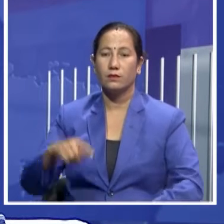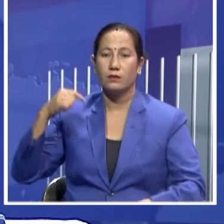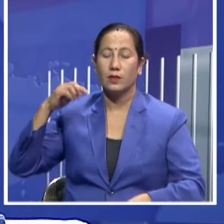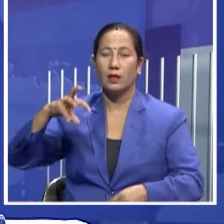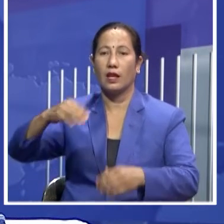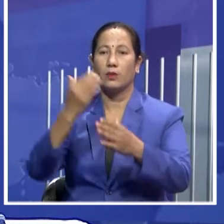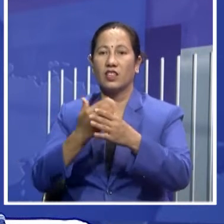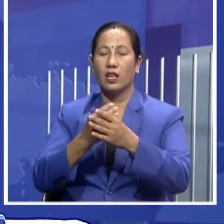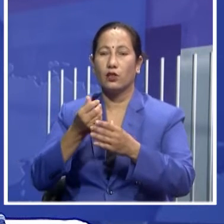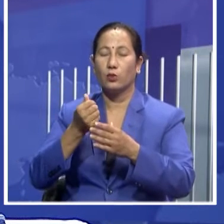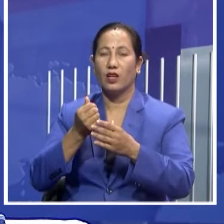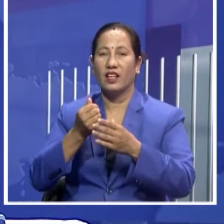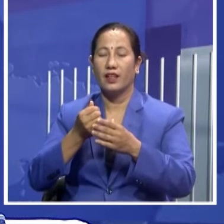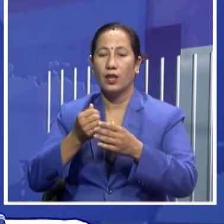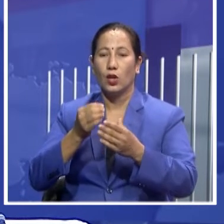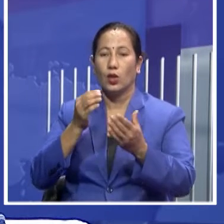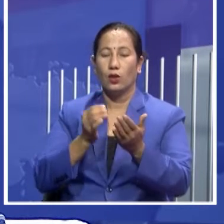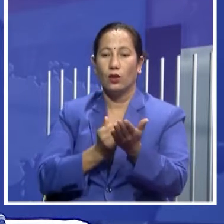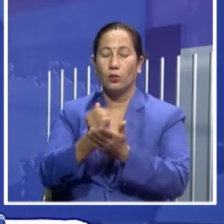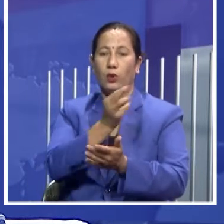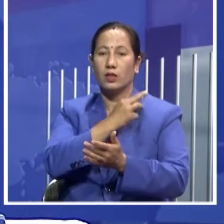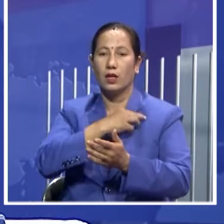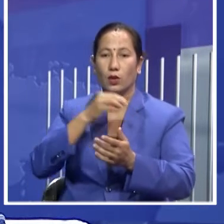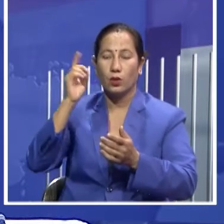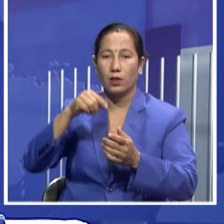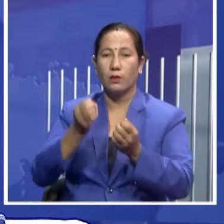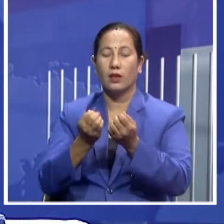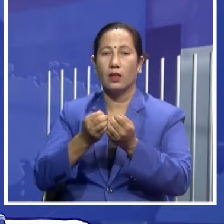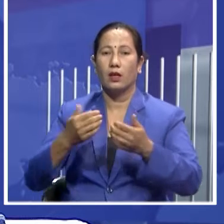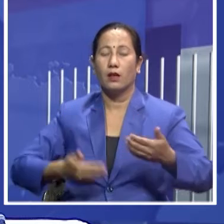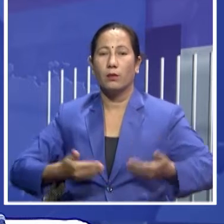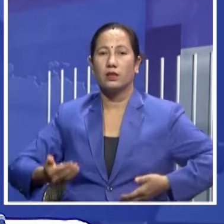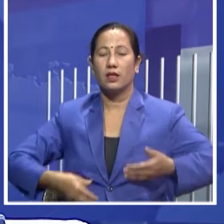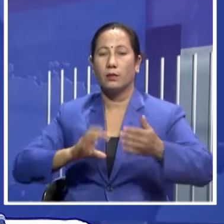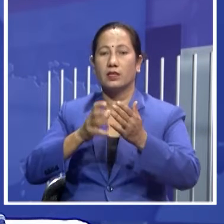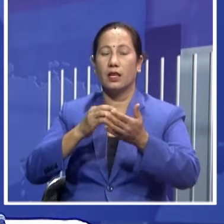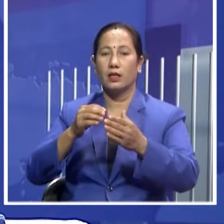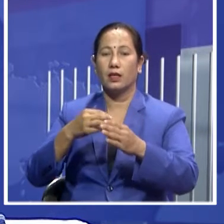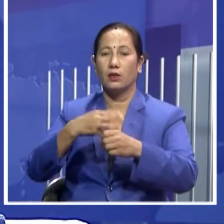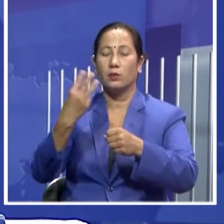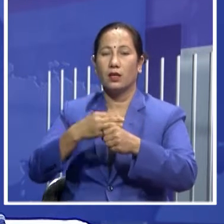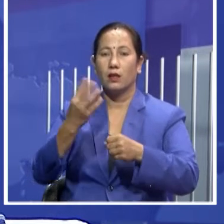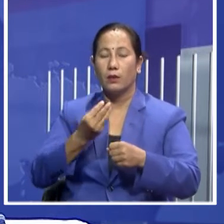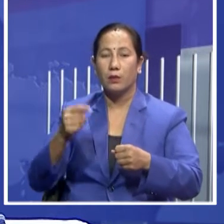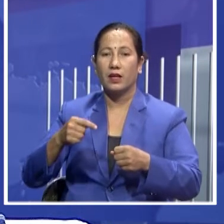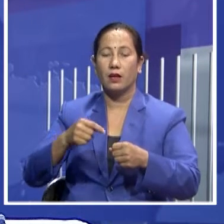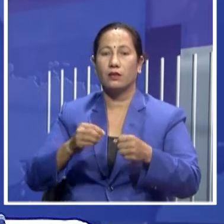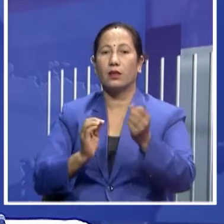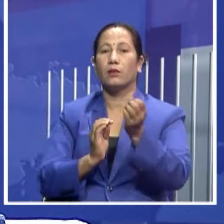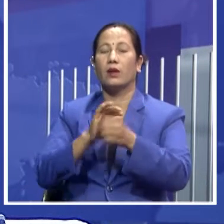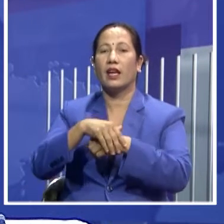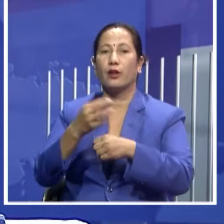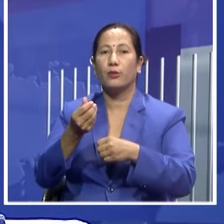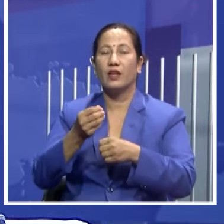कैलालीमा तरकारीको मूल्य आकाशिँदा उपभोक्ताहरू मारमा परेका छन्। बजारमा स्थानीय उत्पादनको अभाव देखाउँदै अस्वाभाविक रूपमा बढाइएको